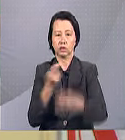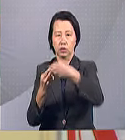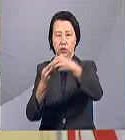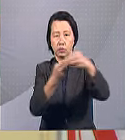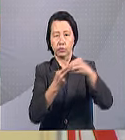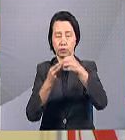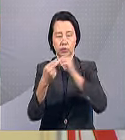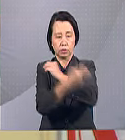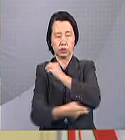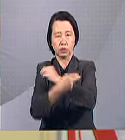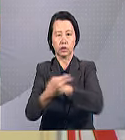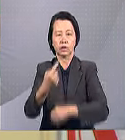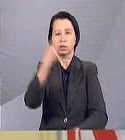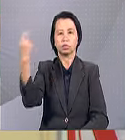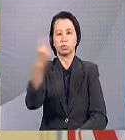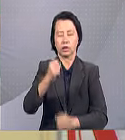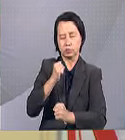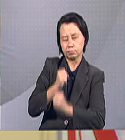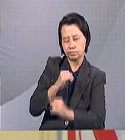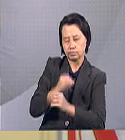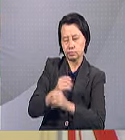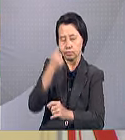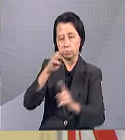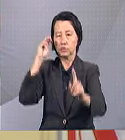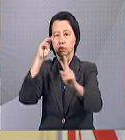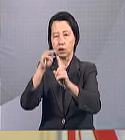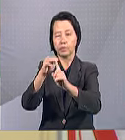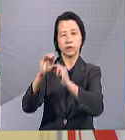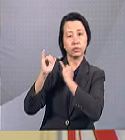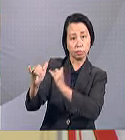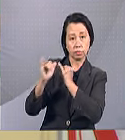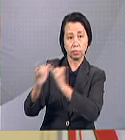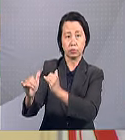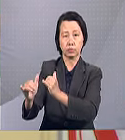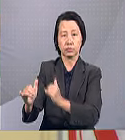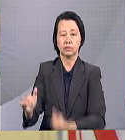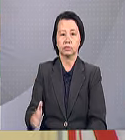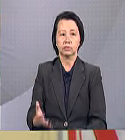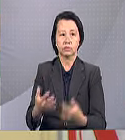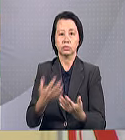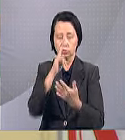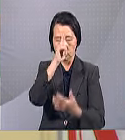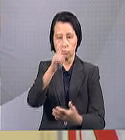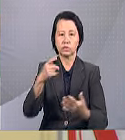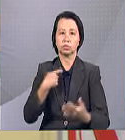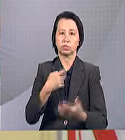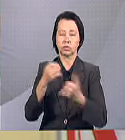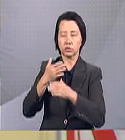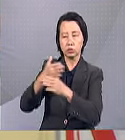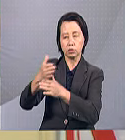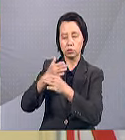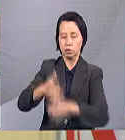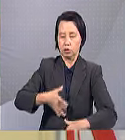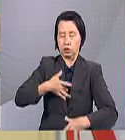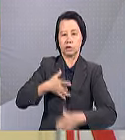Negara sentiasa bertungkus lumus bagi matlamat yang sama juga. Sudah barang tentu kita berkongsi rasa